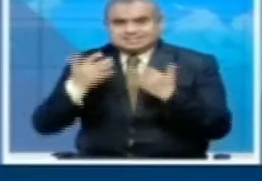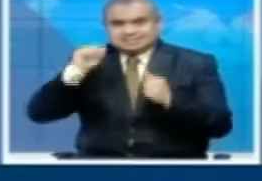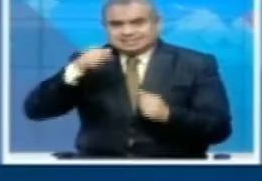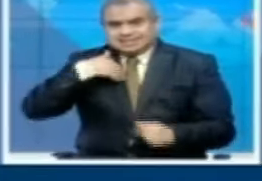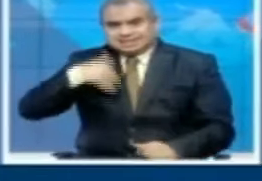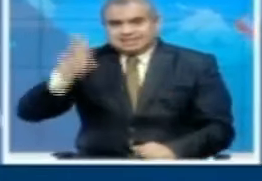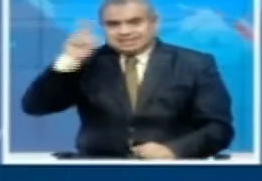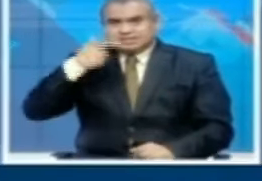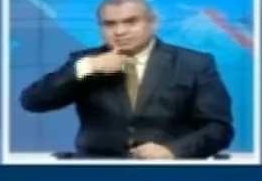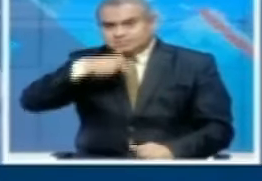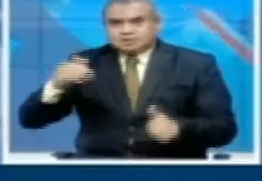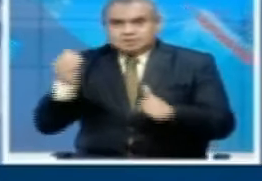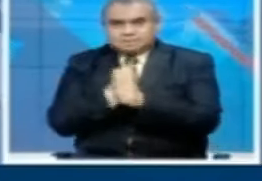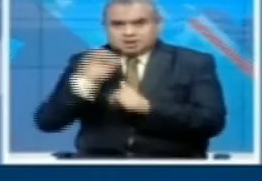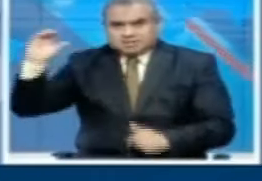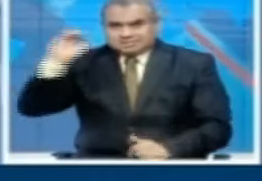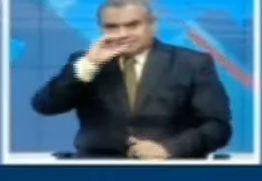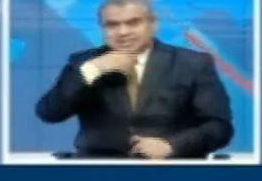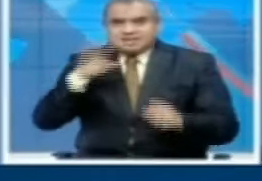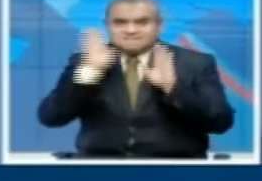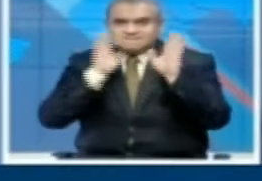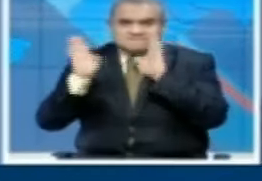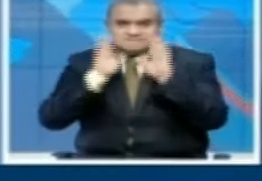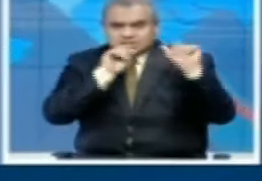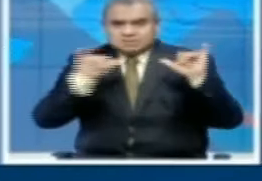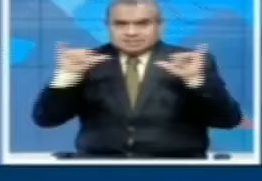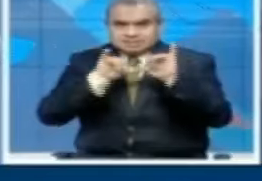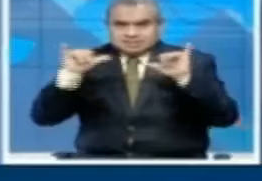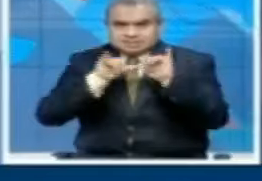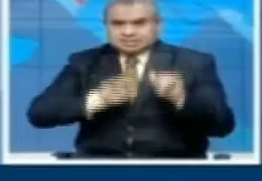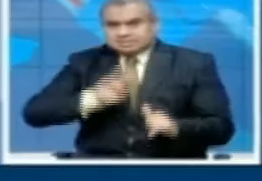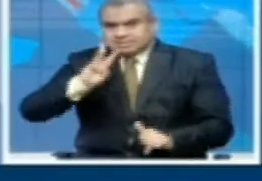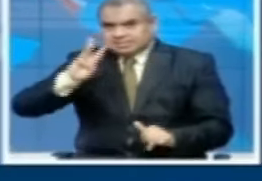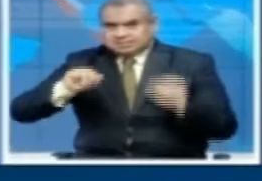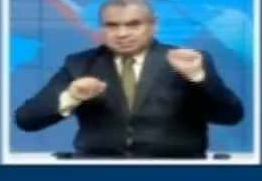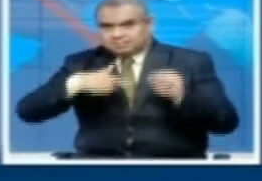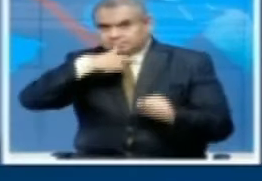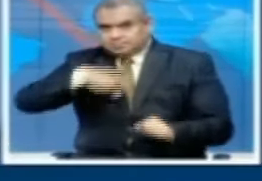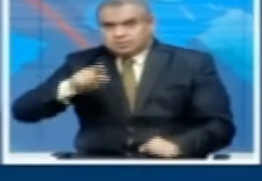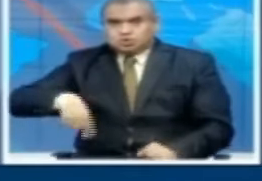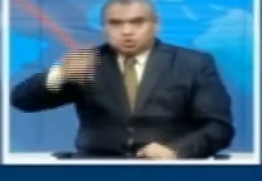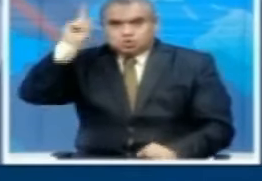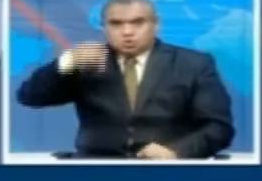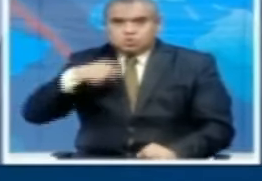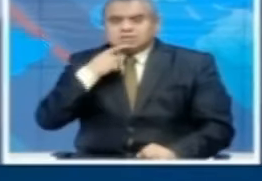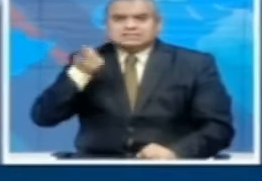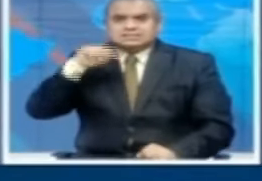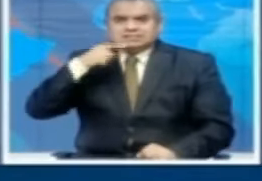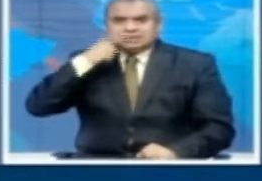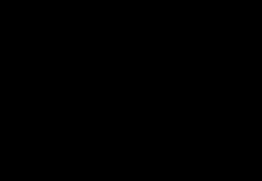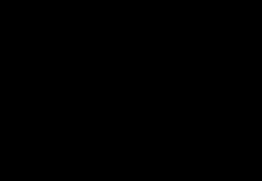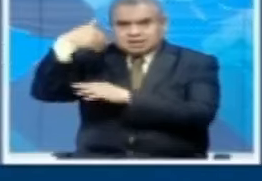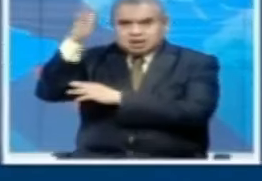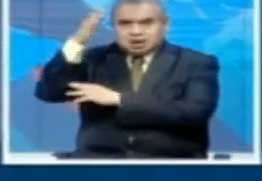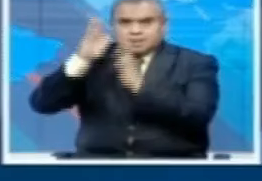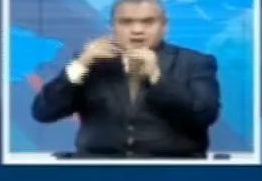وقالت السيدة انتصار السيسي على صفحتها على مواقع التواصل الاجتماعي إنه في مثل هذا اليوم عادت رايات